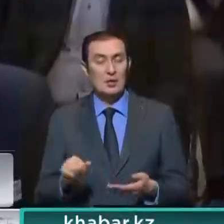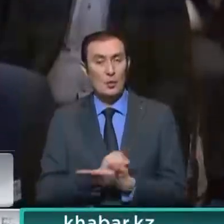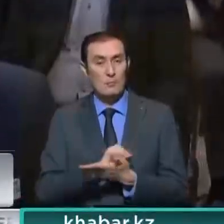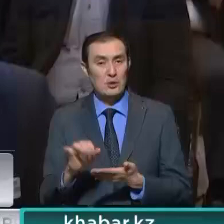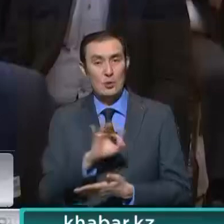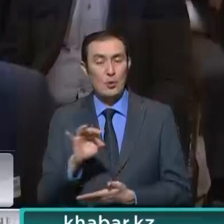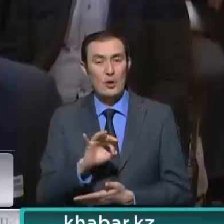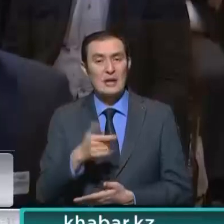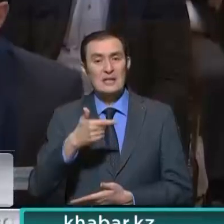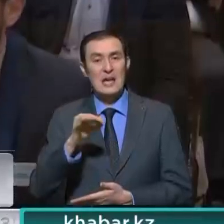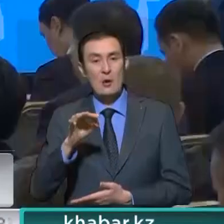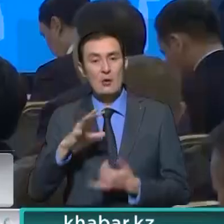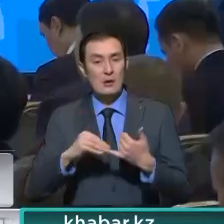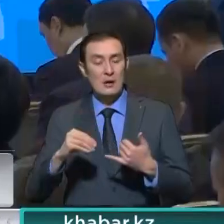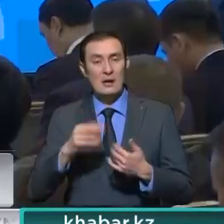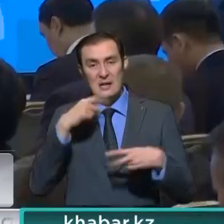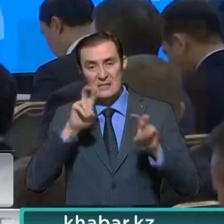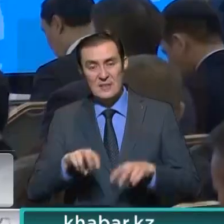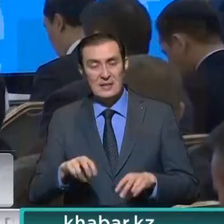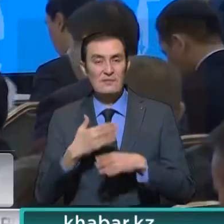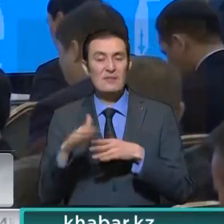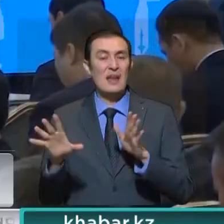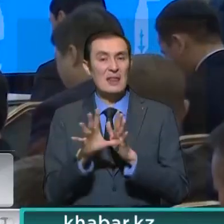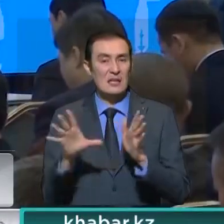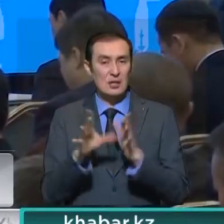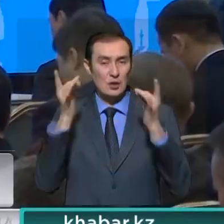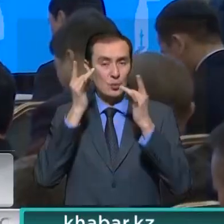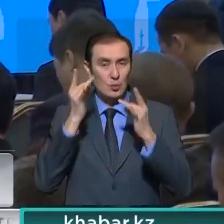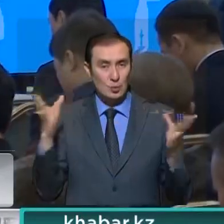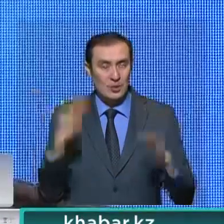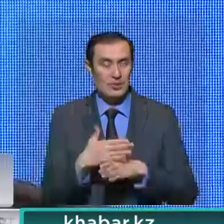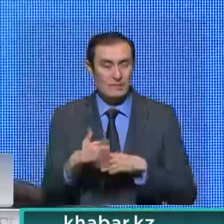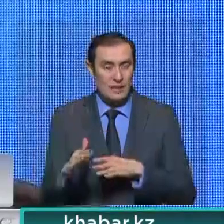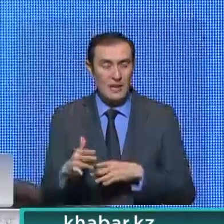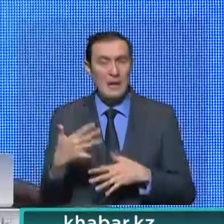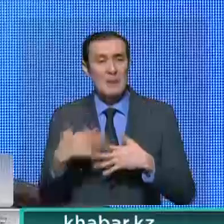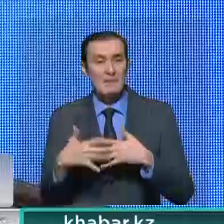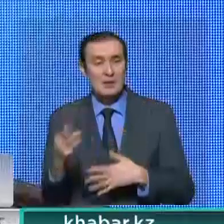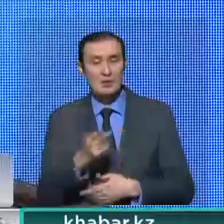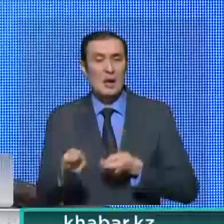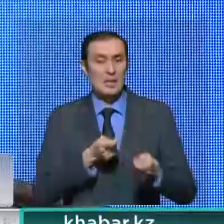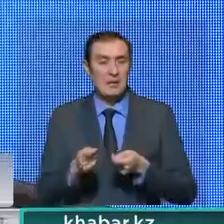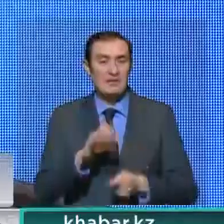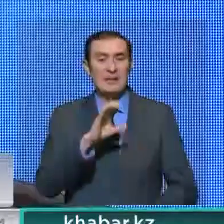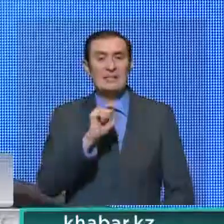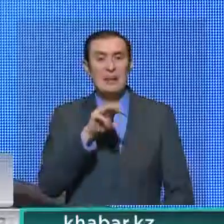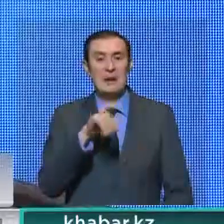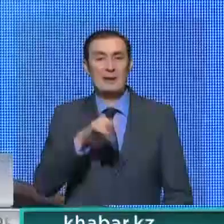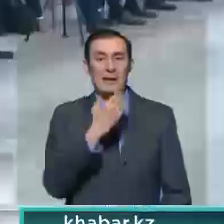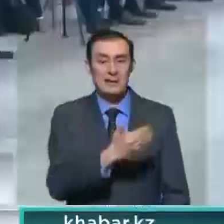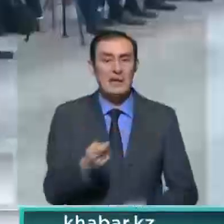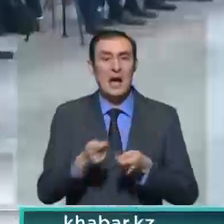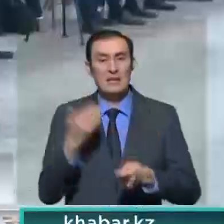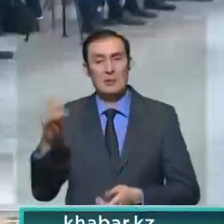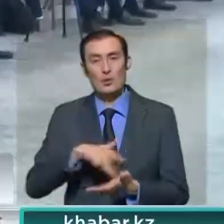документов по геологоразведке в сфере энергетики культурно-гуманитарной сферах между какими атом города Самарканд и